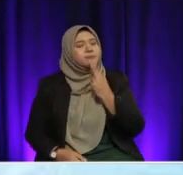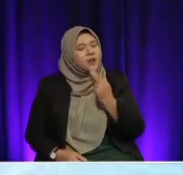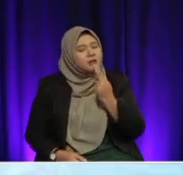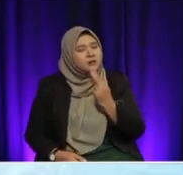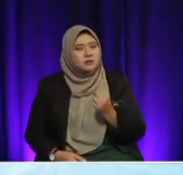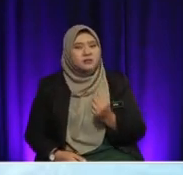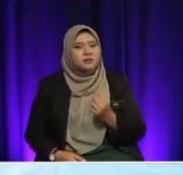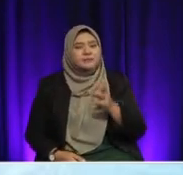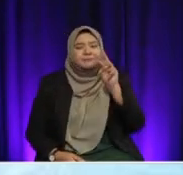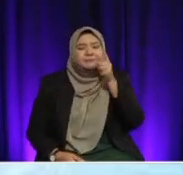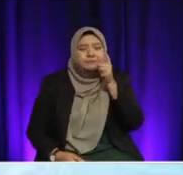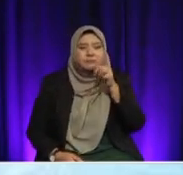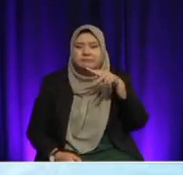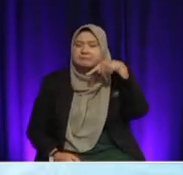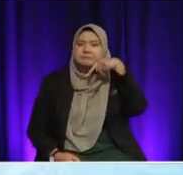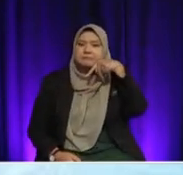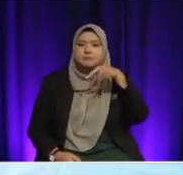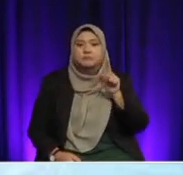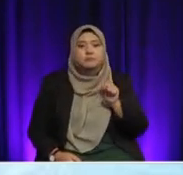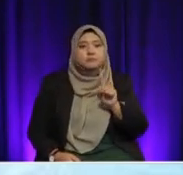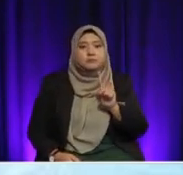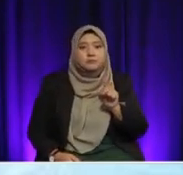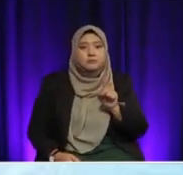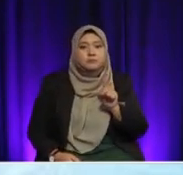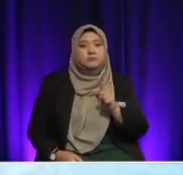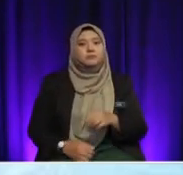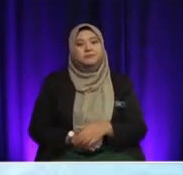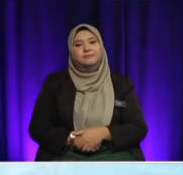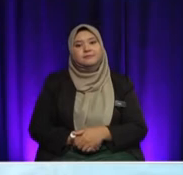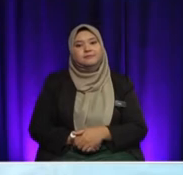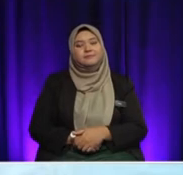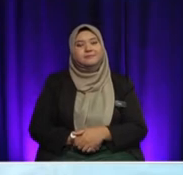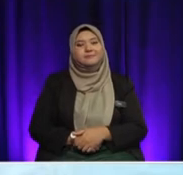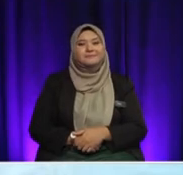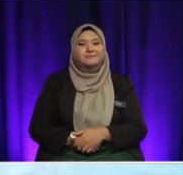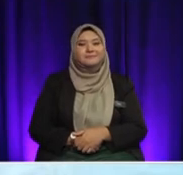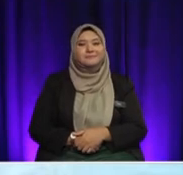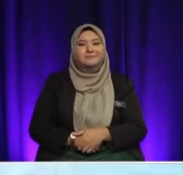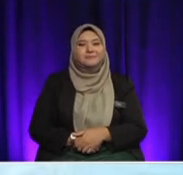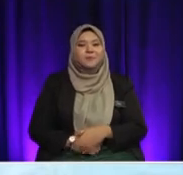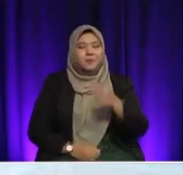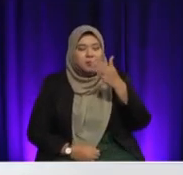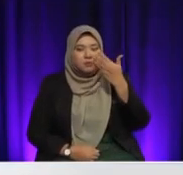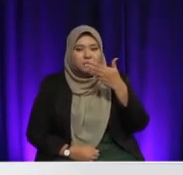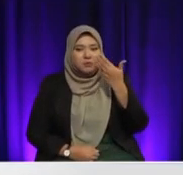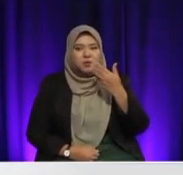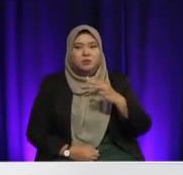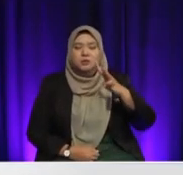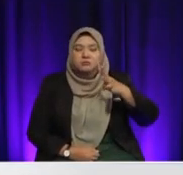Berperisa. Berperisa, betul cikgu? Betul. Okey, dan akhir sekali dari segi bau, Ilya?